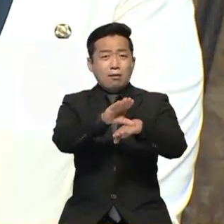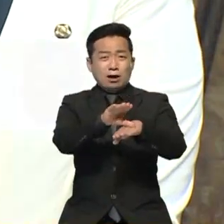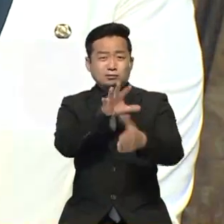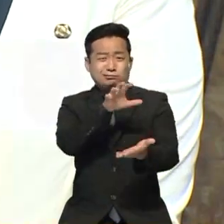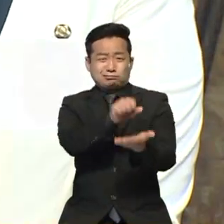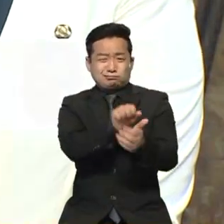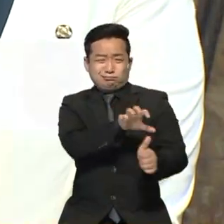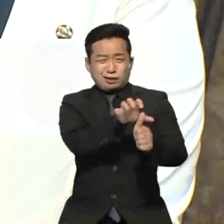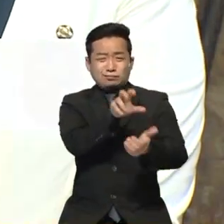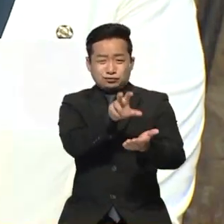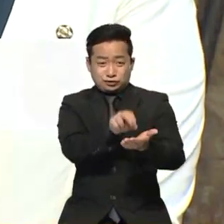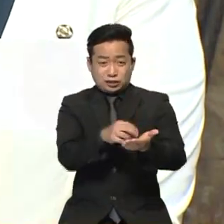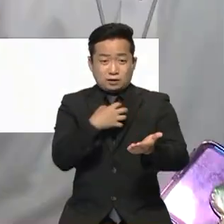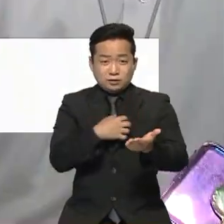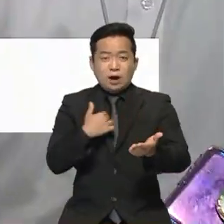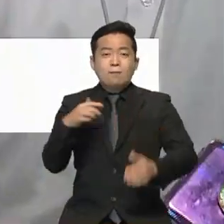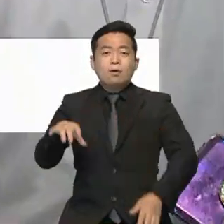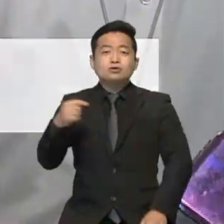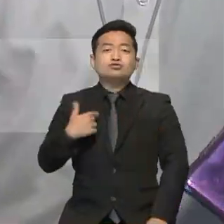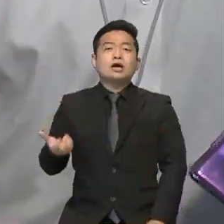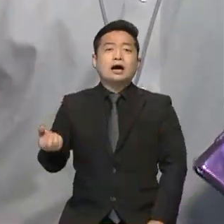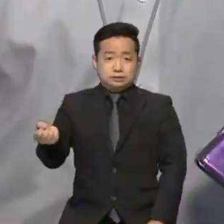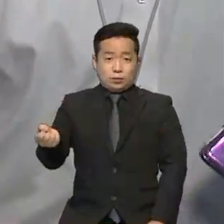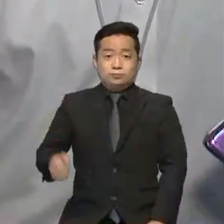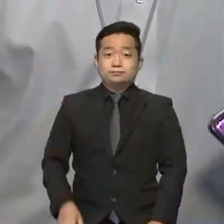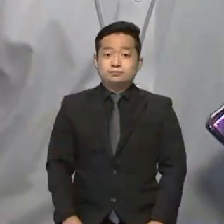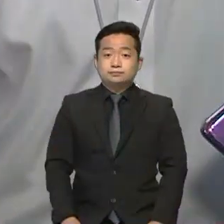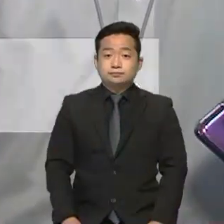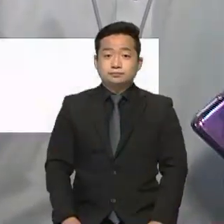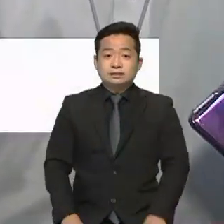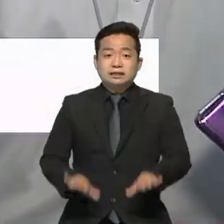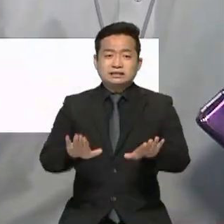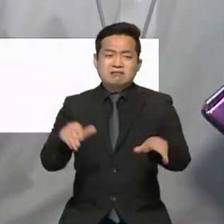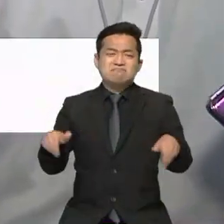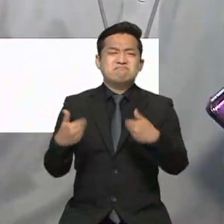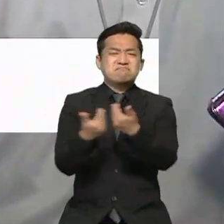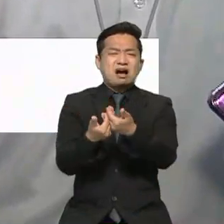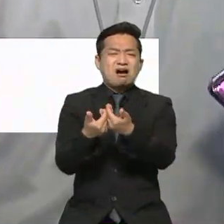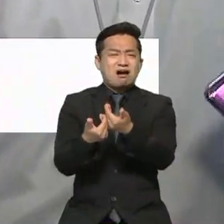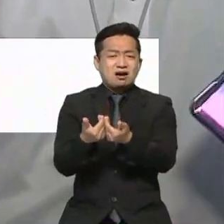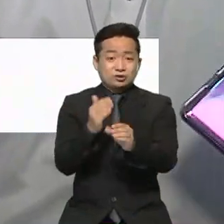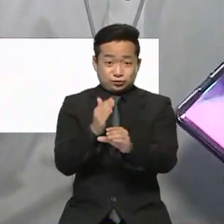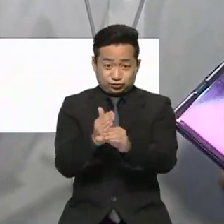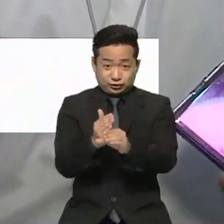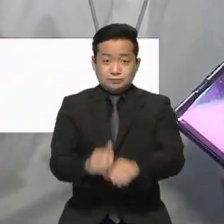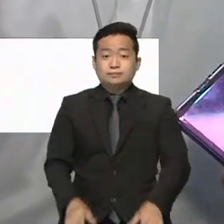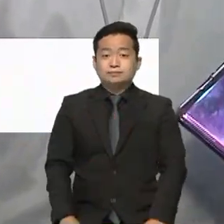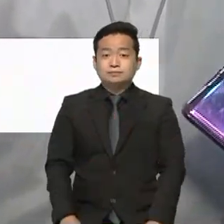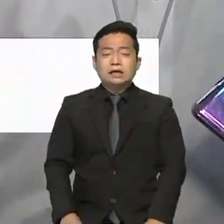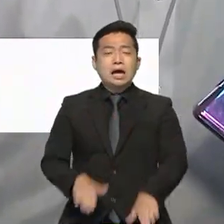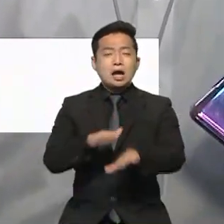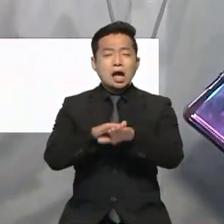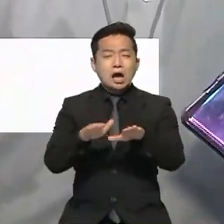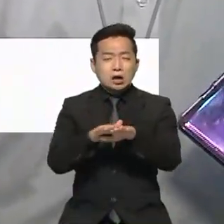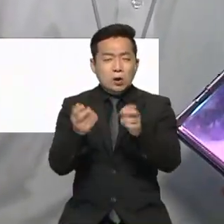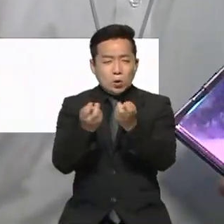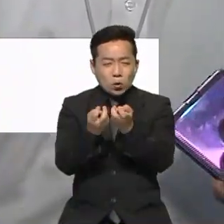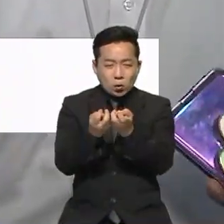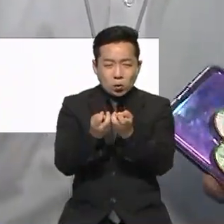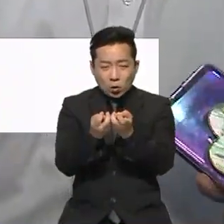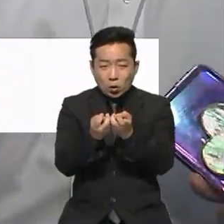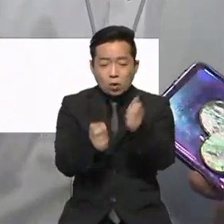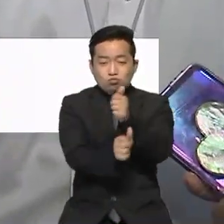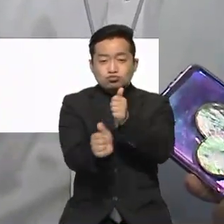높기 때문에 이 부분은 우리가 우선 좀 맡고. 극한 대립으로 있었기 때문에 이러한 대립을 해소하고